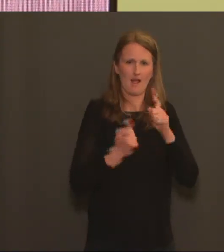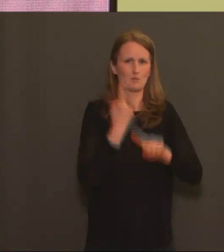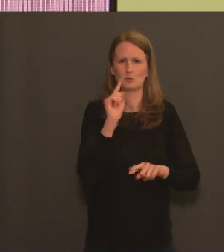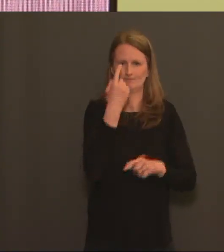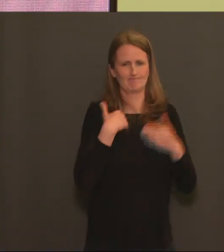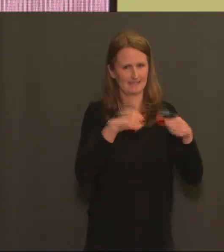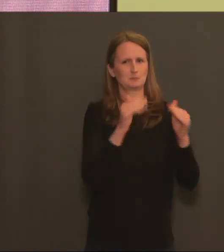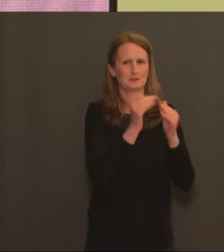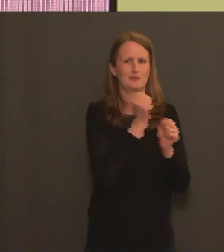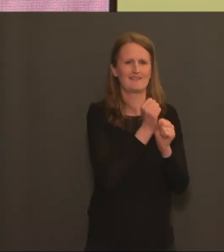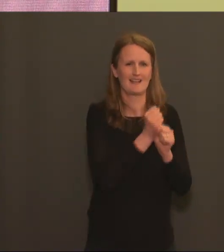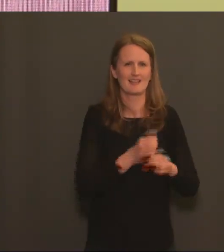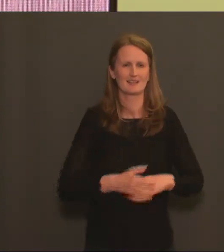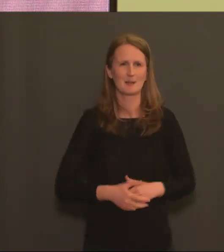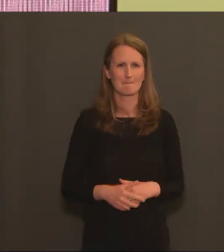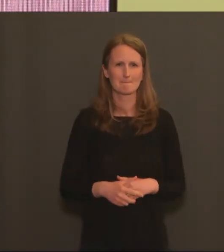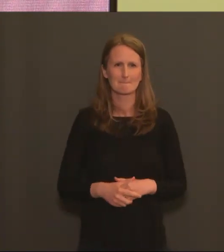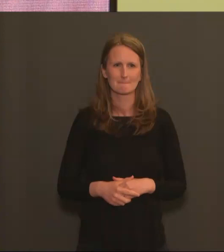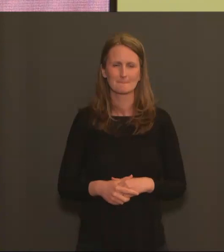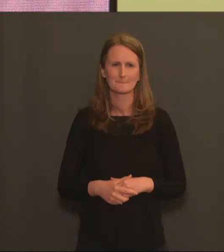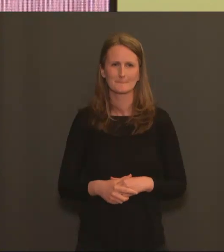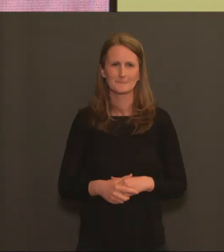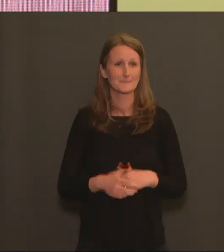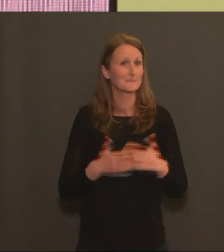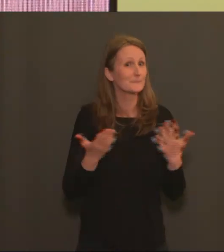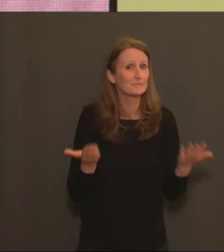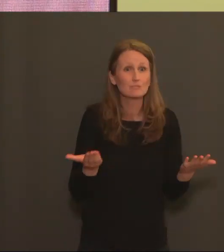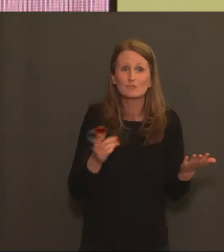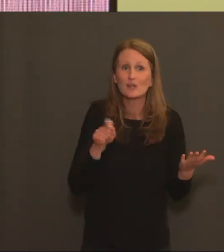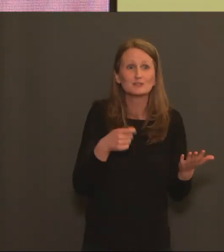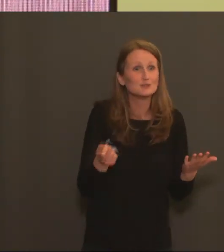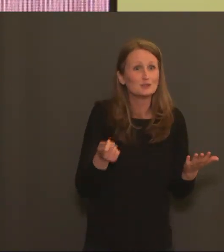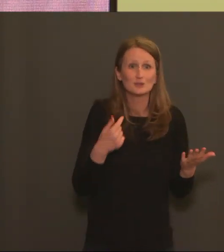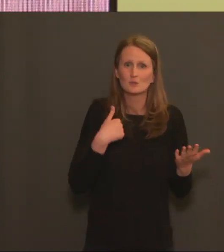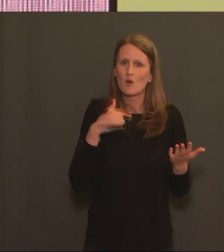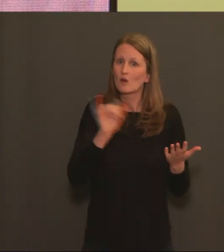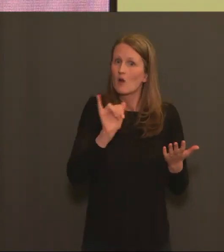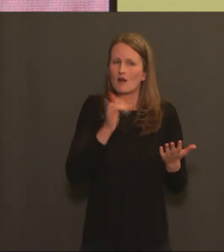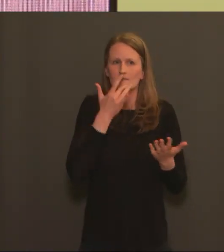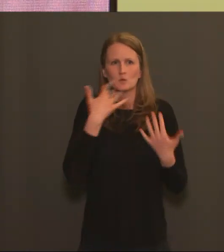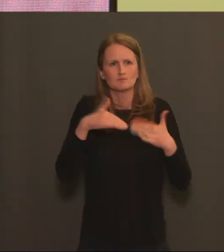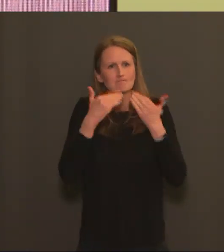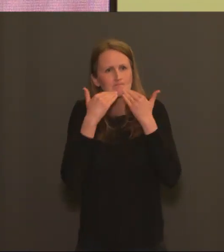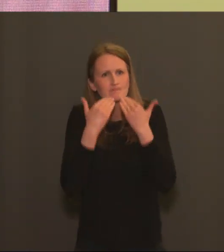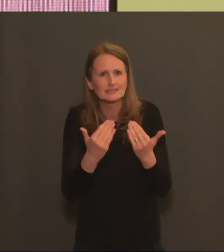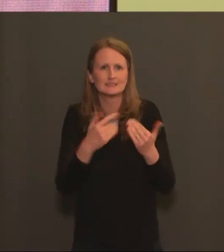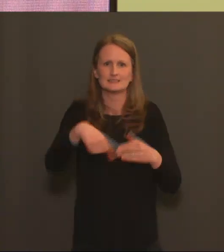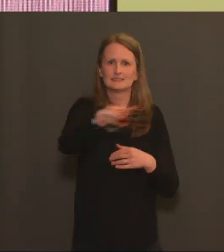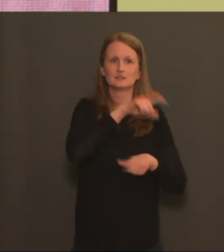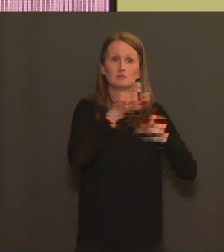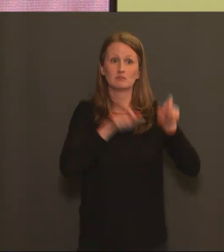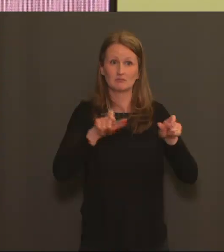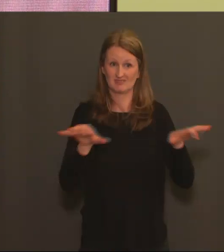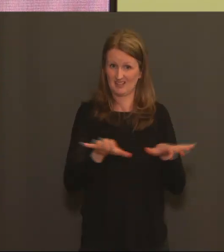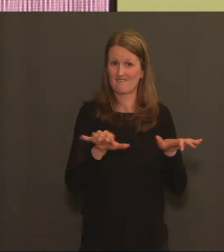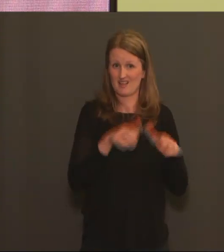bien d'accord. Nous tenons à remercier d'ailleurs tous les gens. Les gens, ce sont à la fois les employés, bien sûr, mais ce sont aussi les patrons